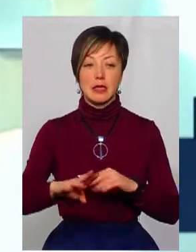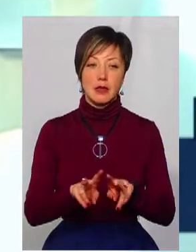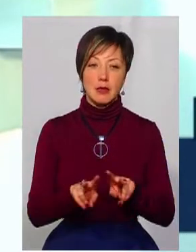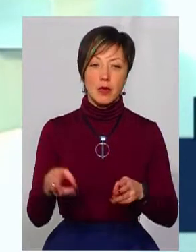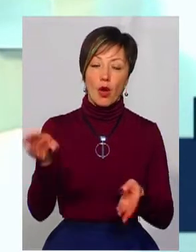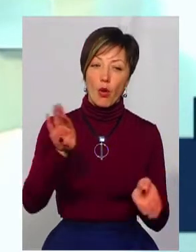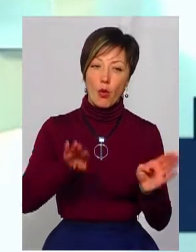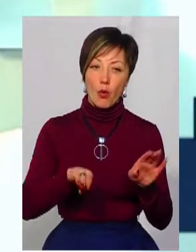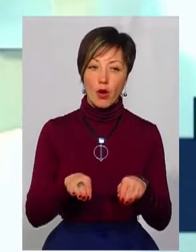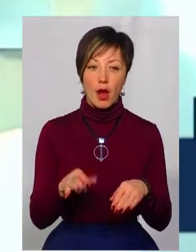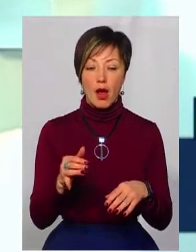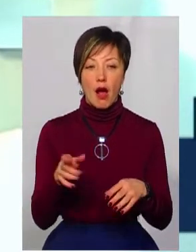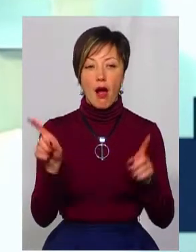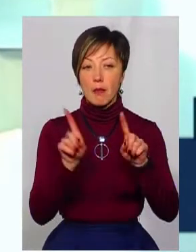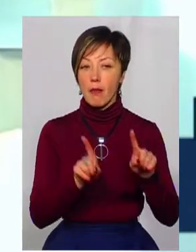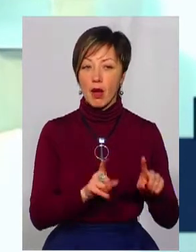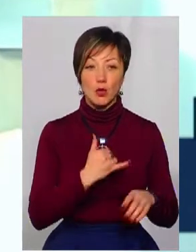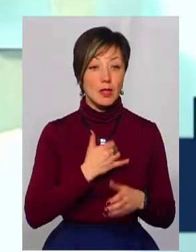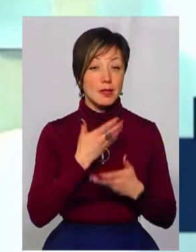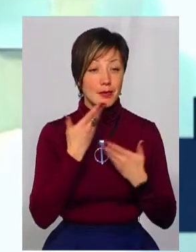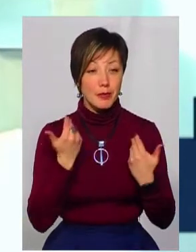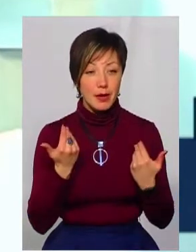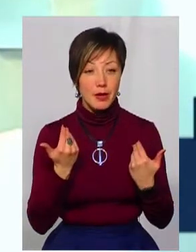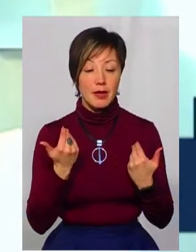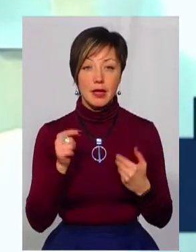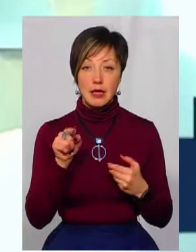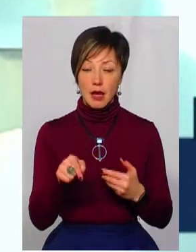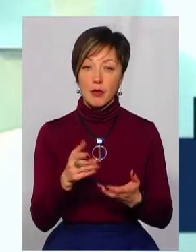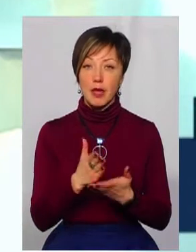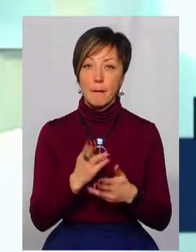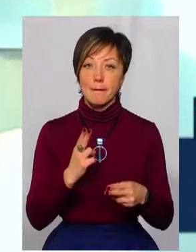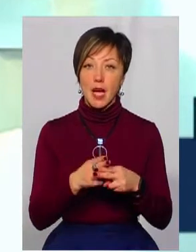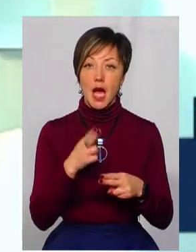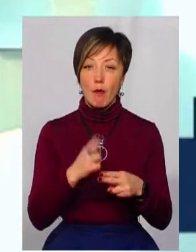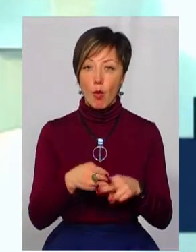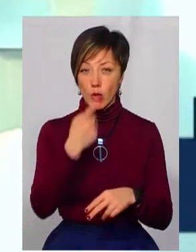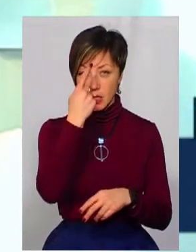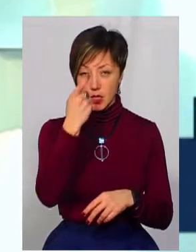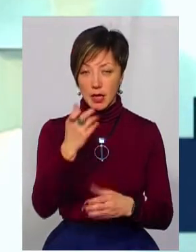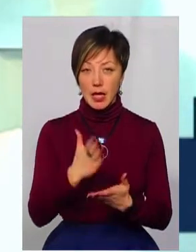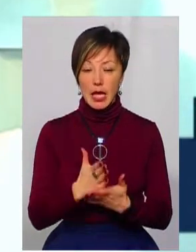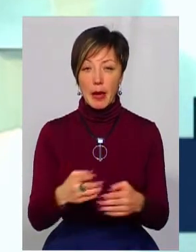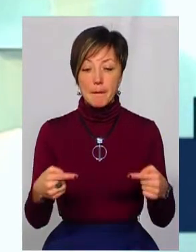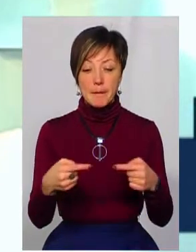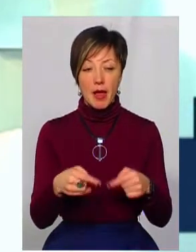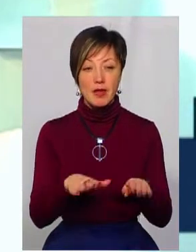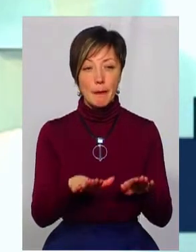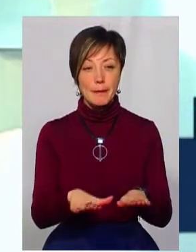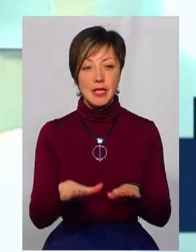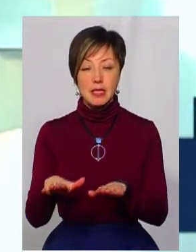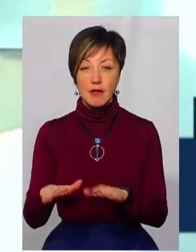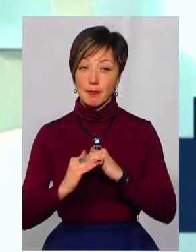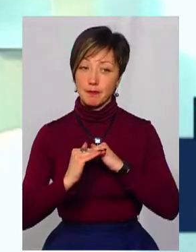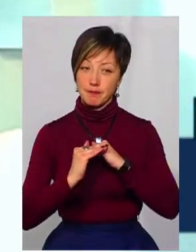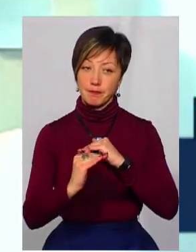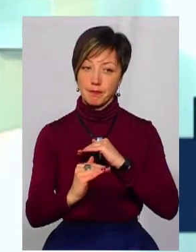подібне на гори, ну, Карпат у нас немає, от там вже є перепони для сигналу. Є певні місцевості, які мають